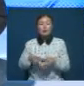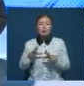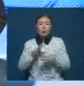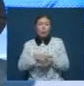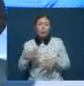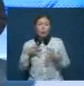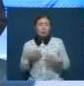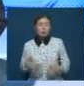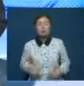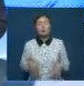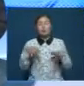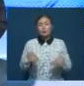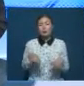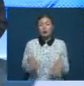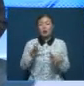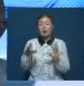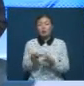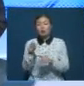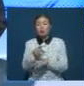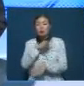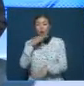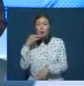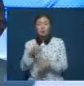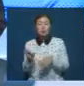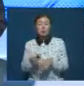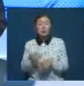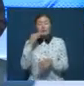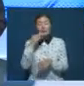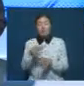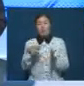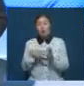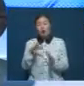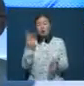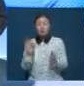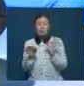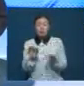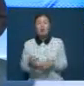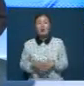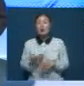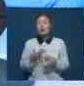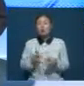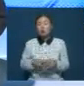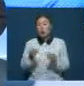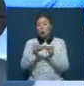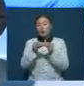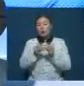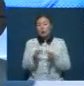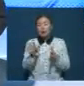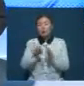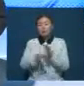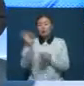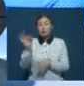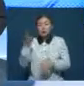сусар, күзен терісінен тігілген тондарға сұраныста көп, өйткені тауар сапалы, бағасы қолжетімді. 10 айға дейін пайызсыз